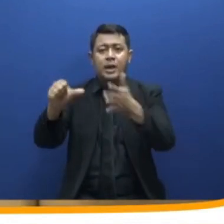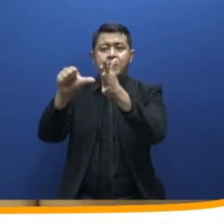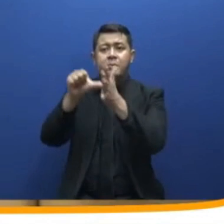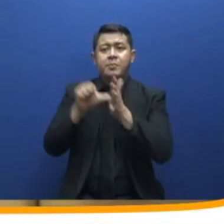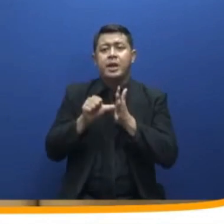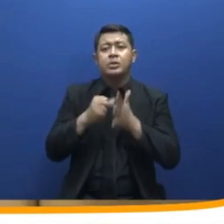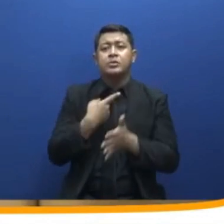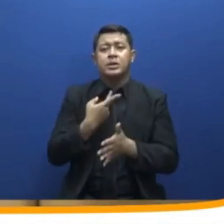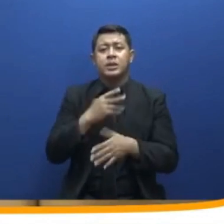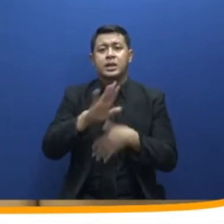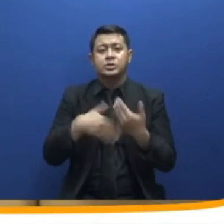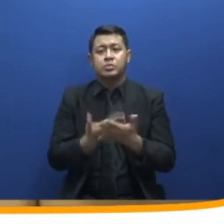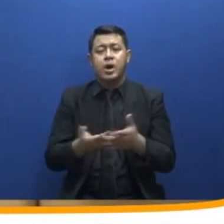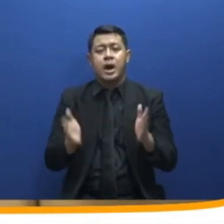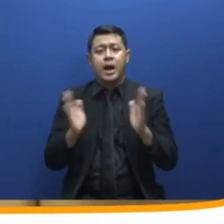amin